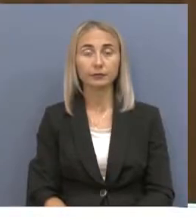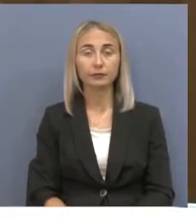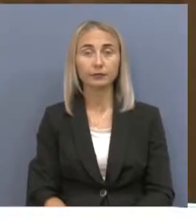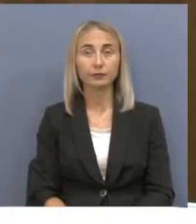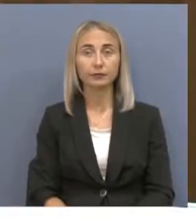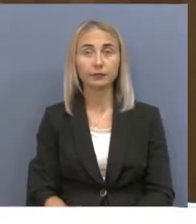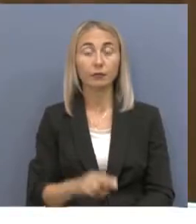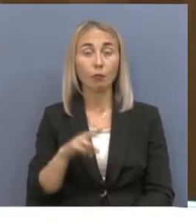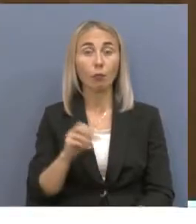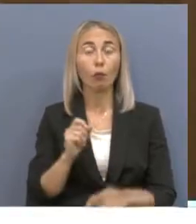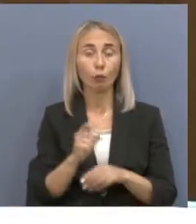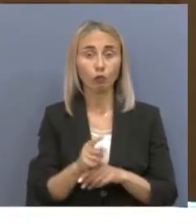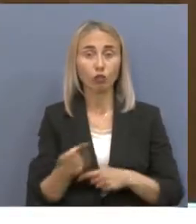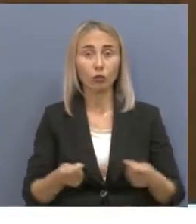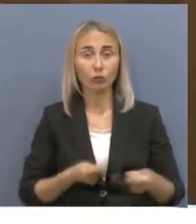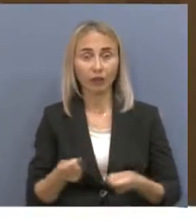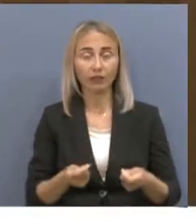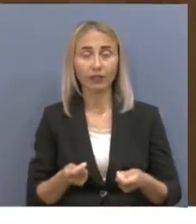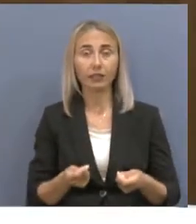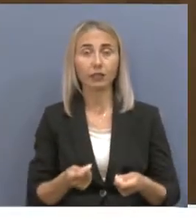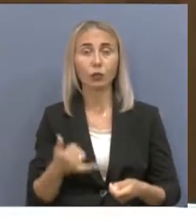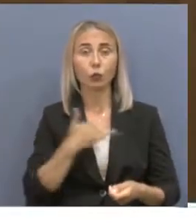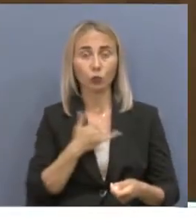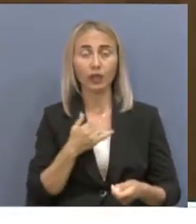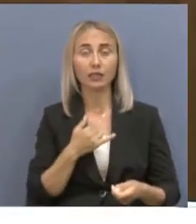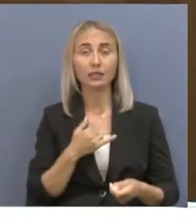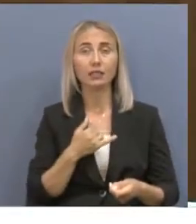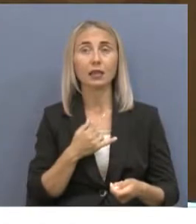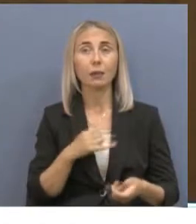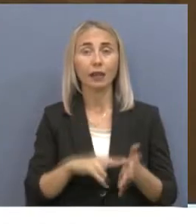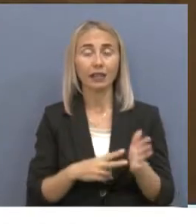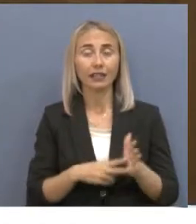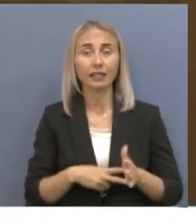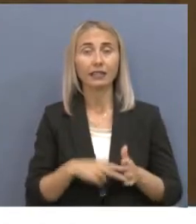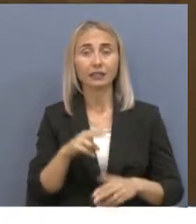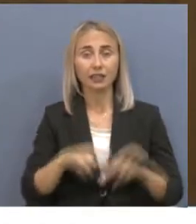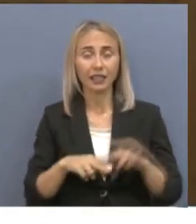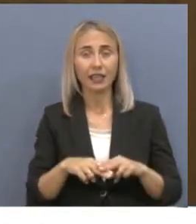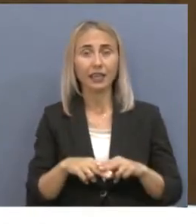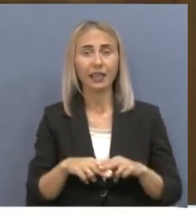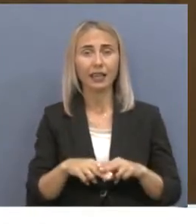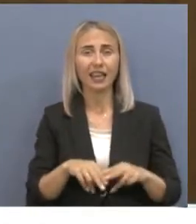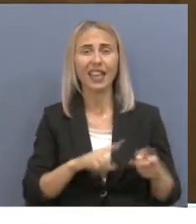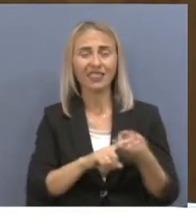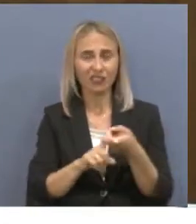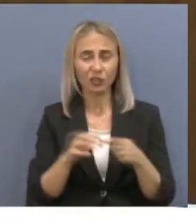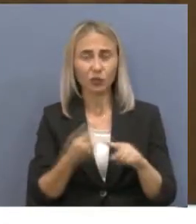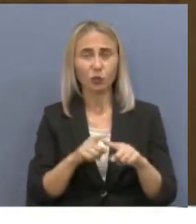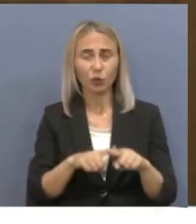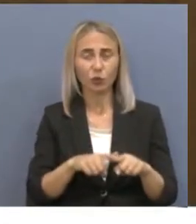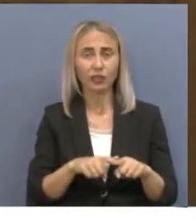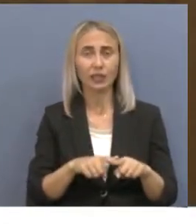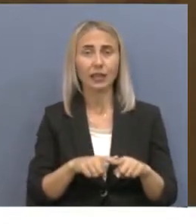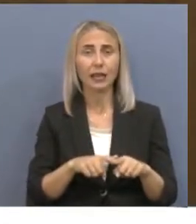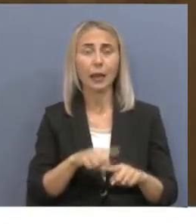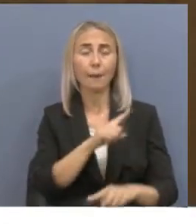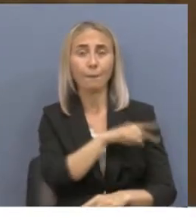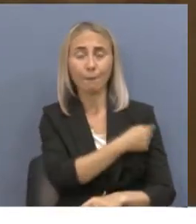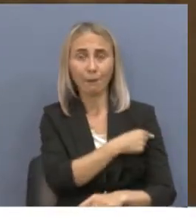По поручению правительства у нас планируется строительство инфекционной больницы. Это модульная больница, по